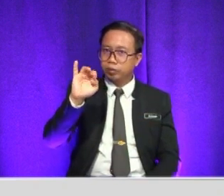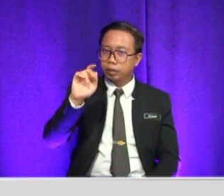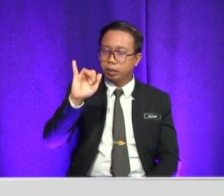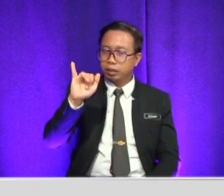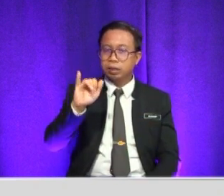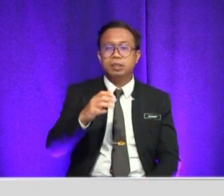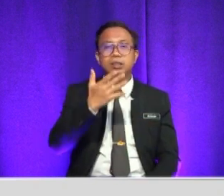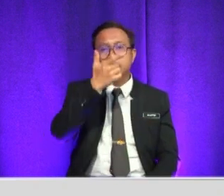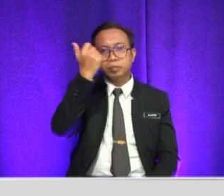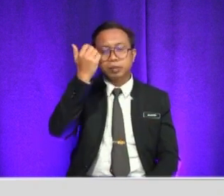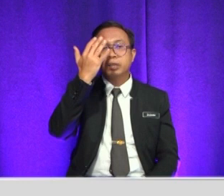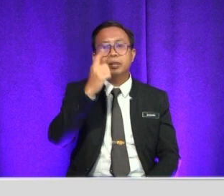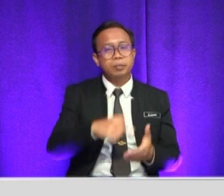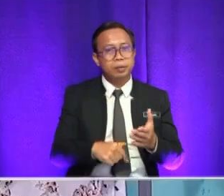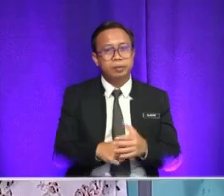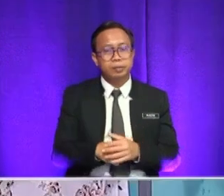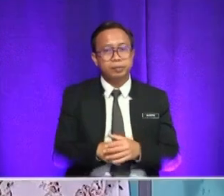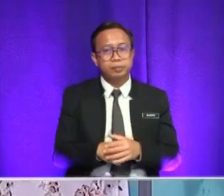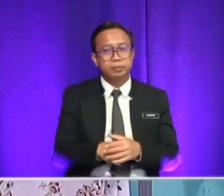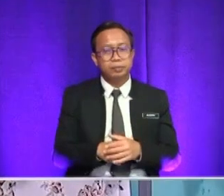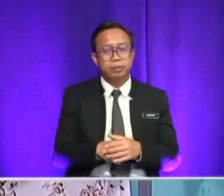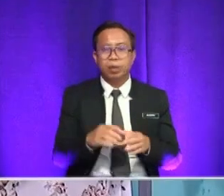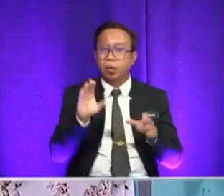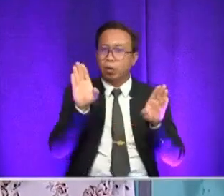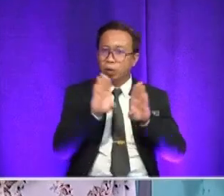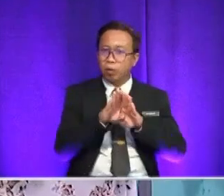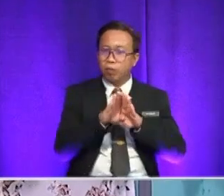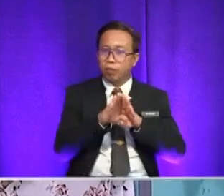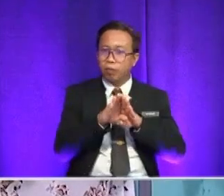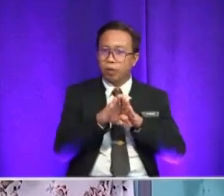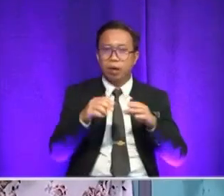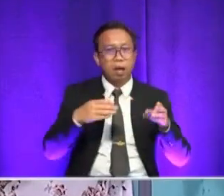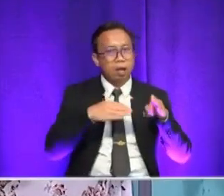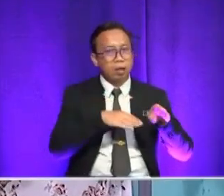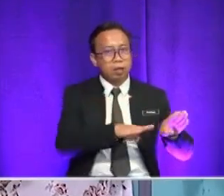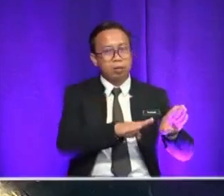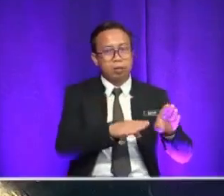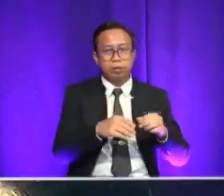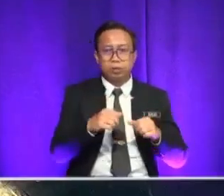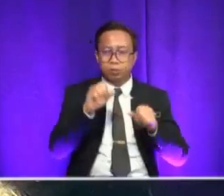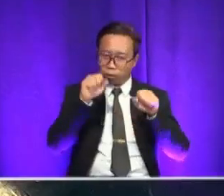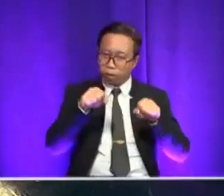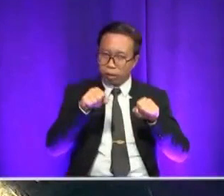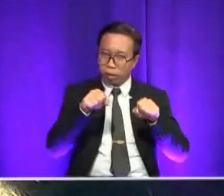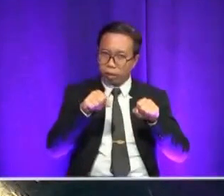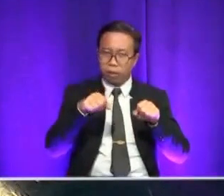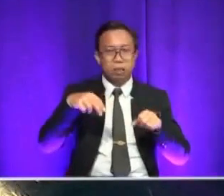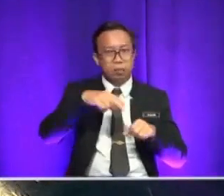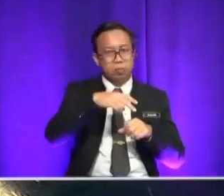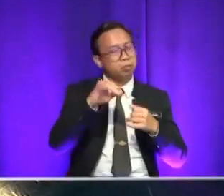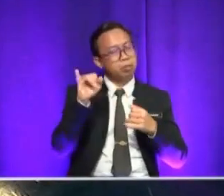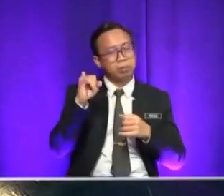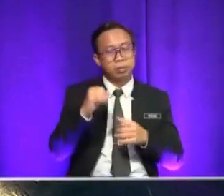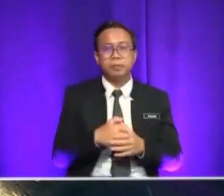kenapa? Sebab laras suhu bila keadaan off, arus elektrik boleh lalu tak sebenarnya? Tidak boleh. Okey, tidak boleh. Okey,